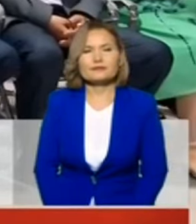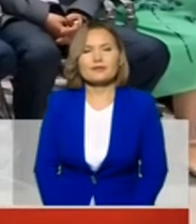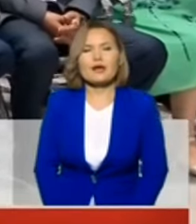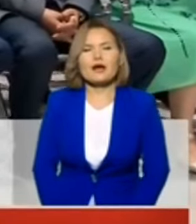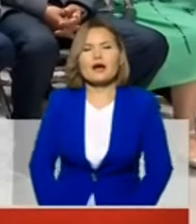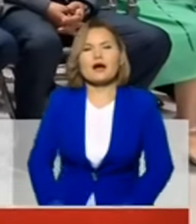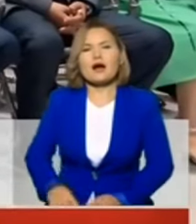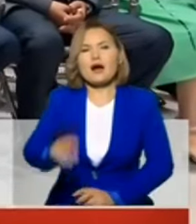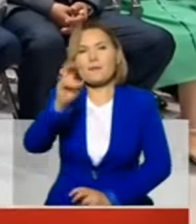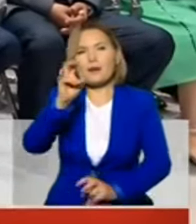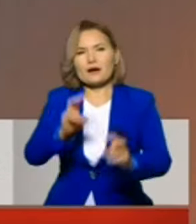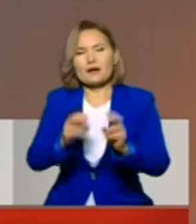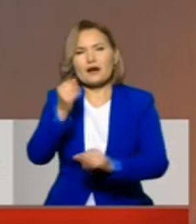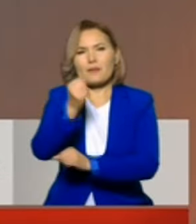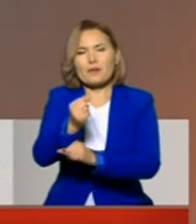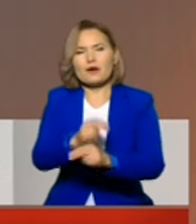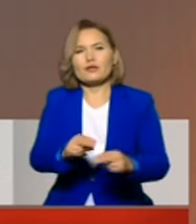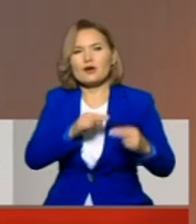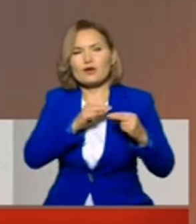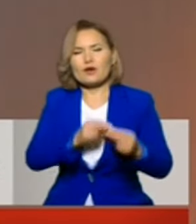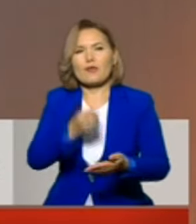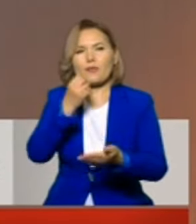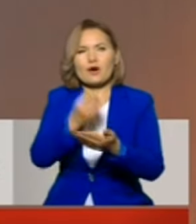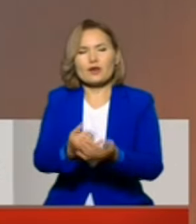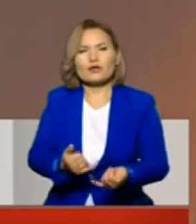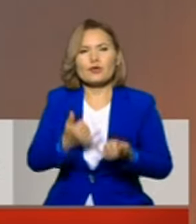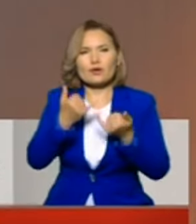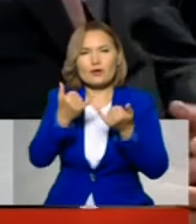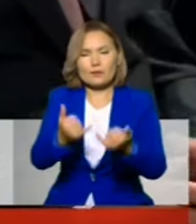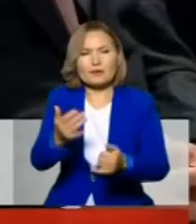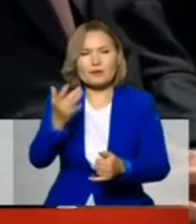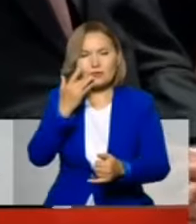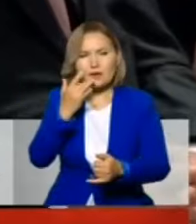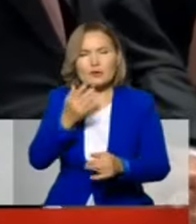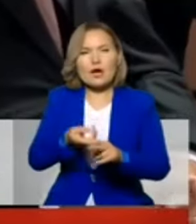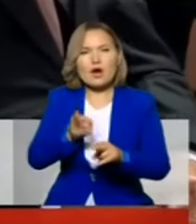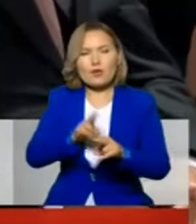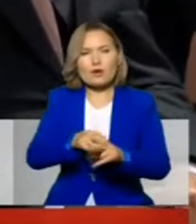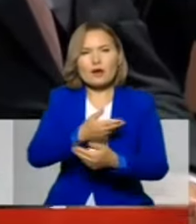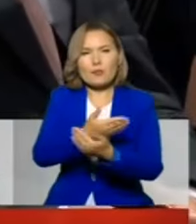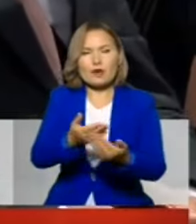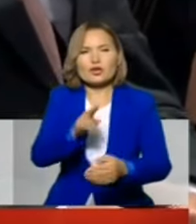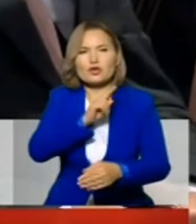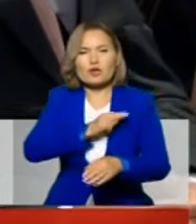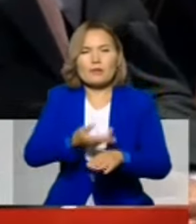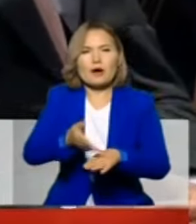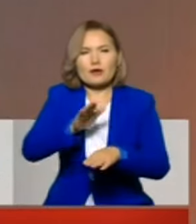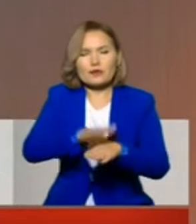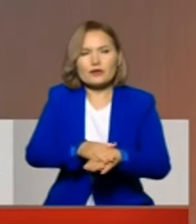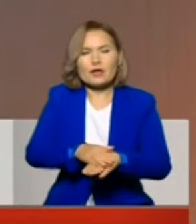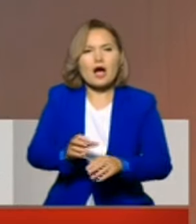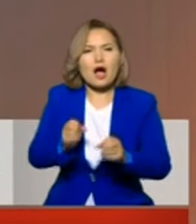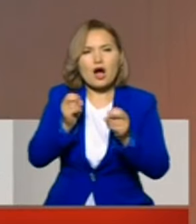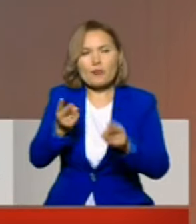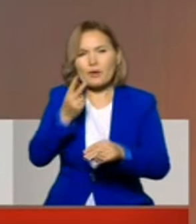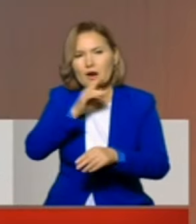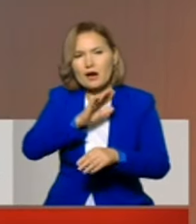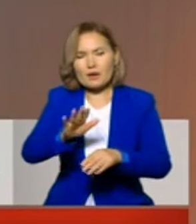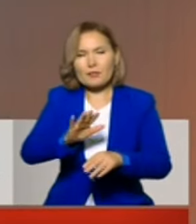Кеншілердің қажырлы еңбегі қашанда зор құрметке лайық, өйткені олар жұмыстың ауырлығына, қауіптілігіне